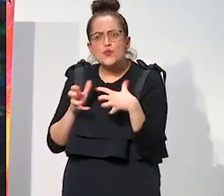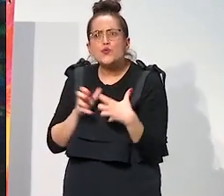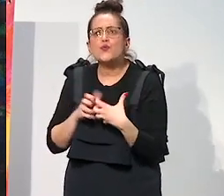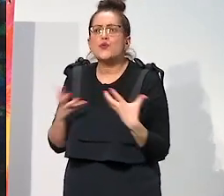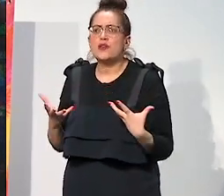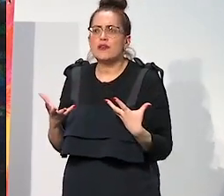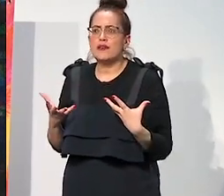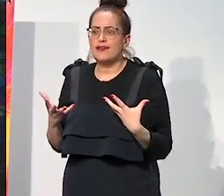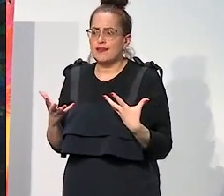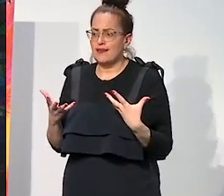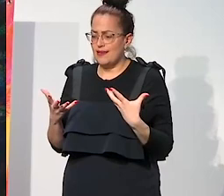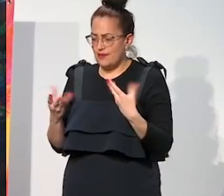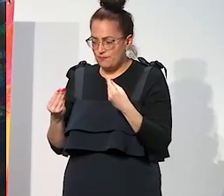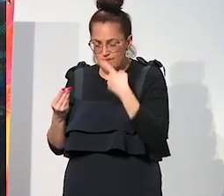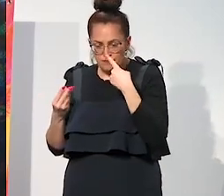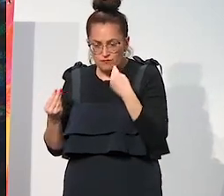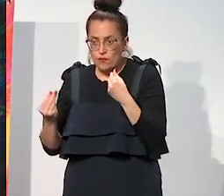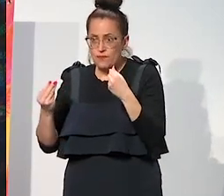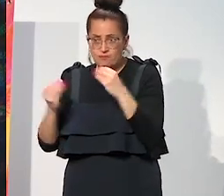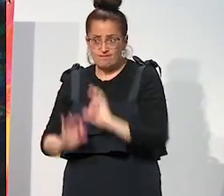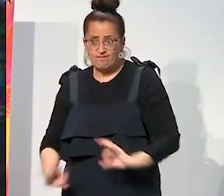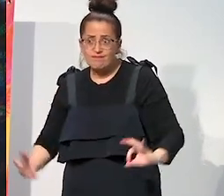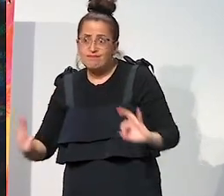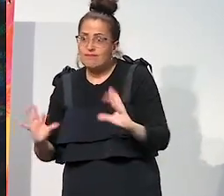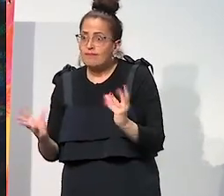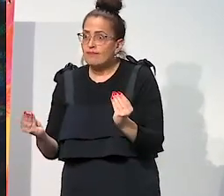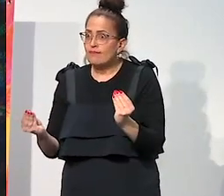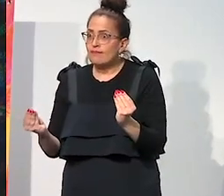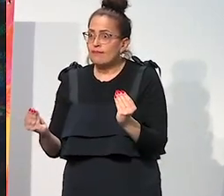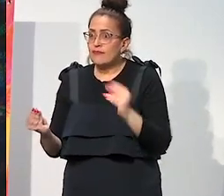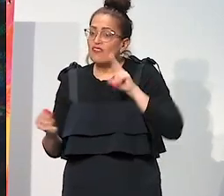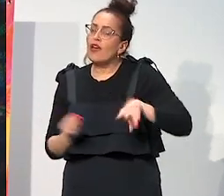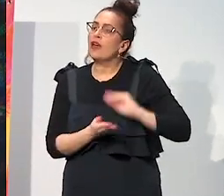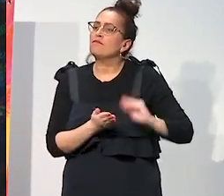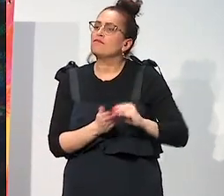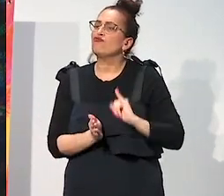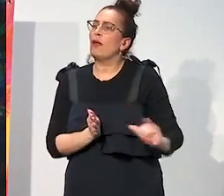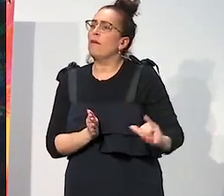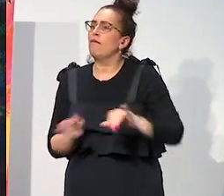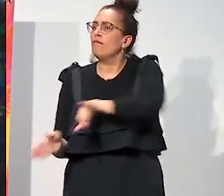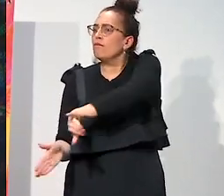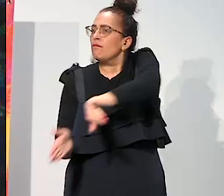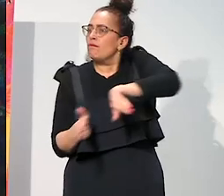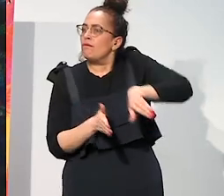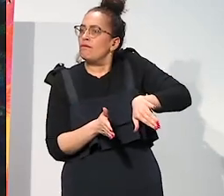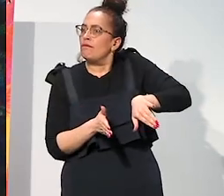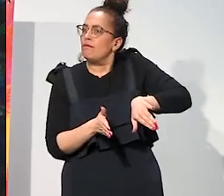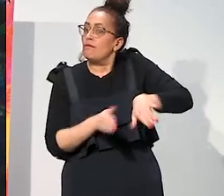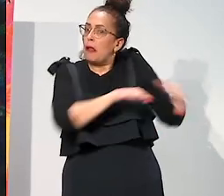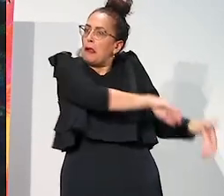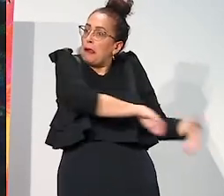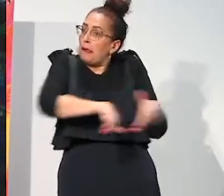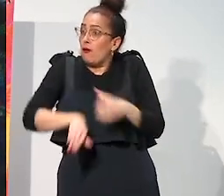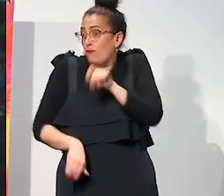quasiment absent. Donc évidemment, quand on se rend compte qu'il y a quelque chose sur lequel on n'écrit pas, c'est évidemment ça qu'il faut écrire.